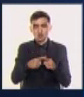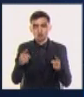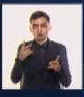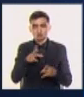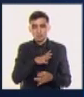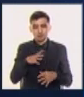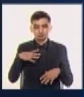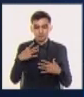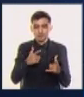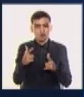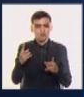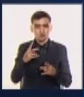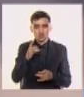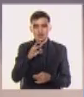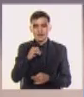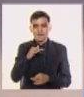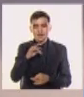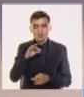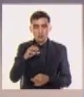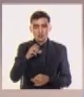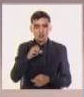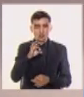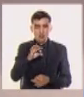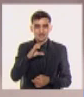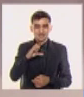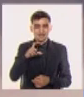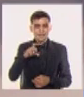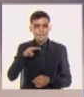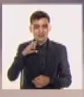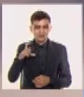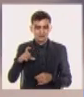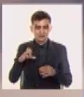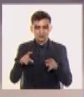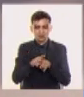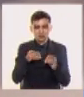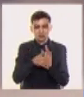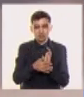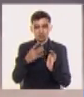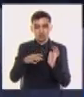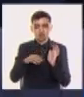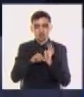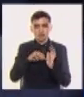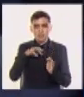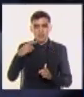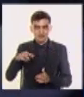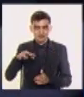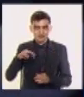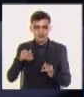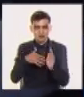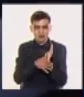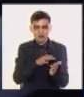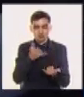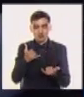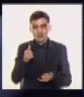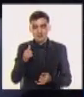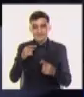был подготовить страну к реформе lms на него потратили свыше сорока шести миллиардов тенге и соответственно сейчас момент кризиса мы